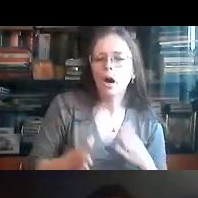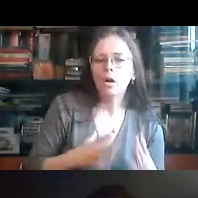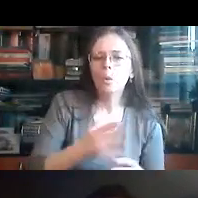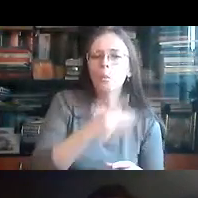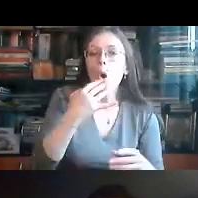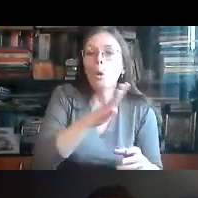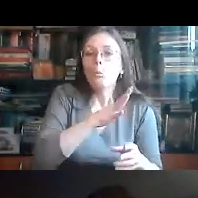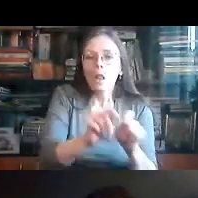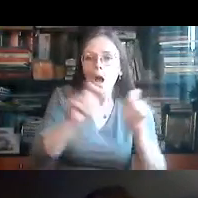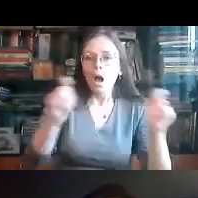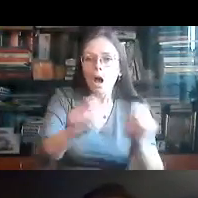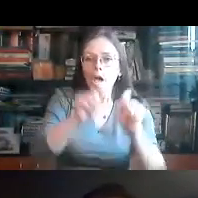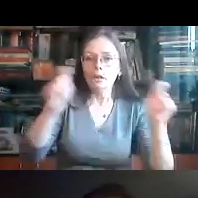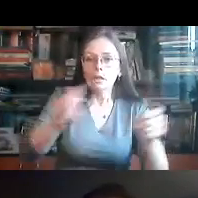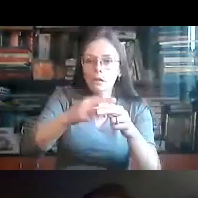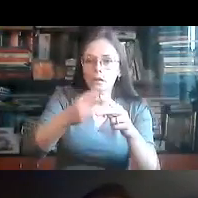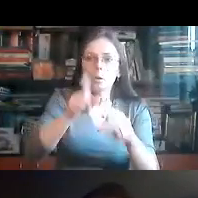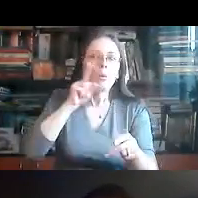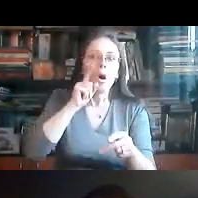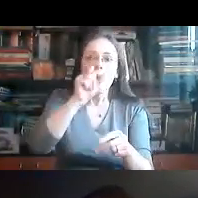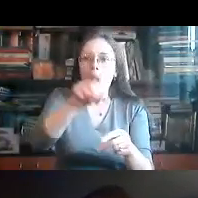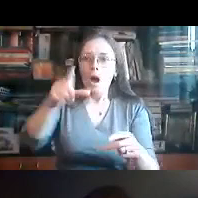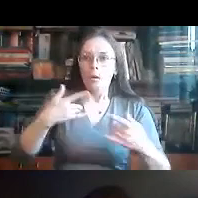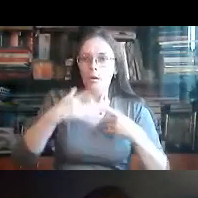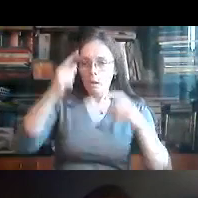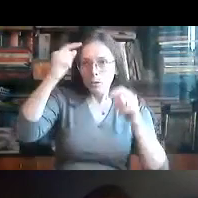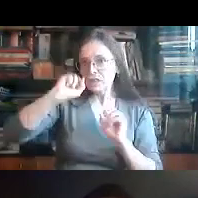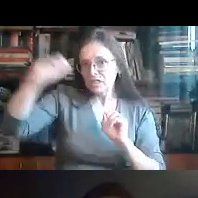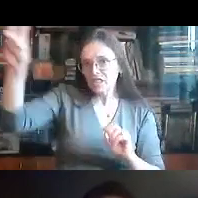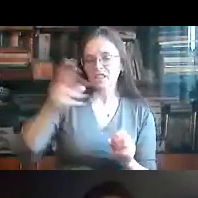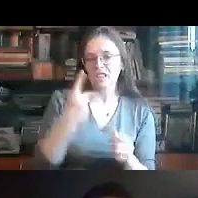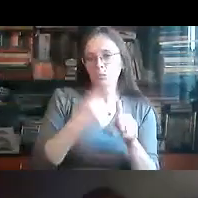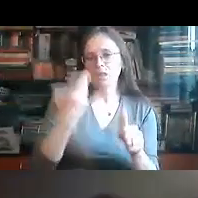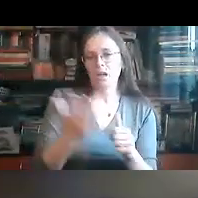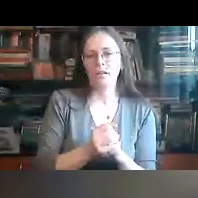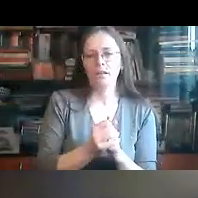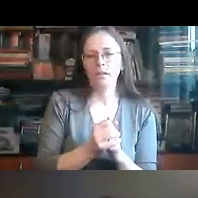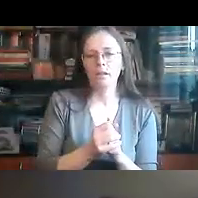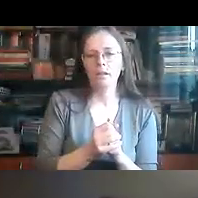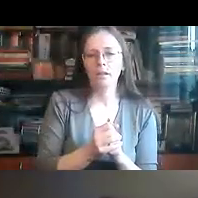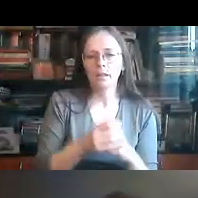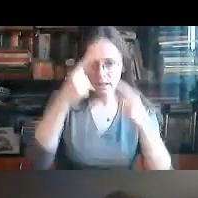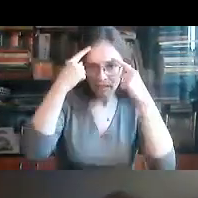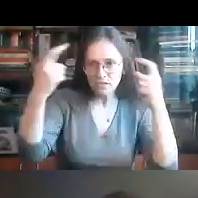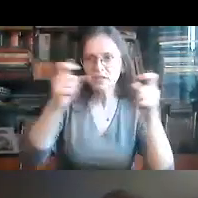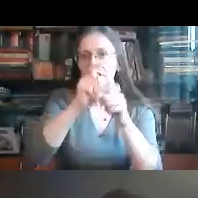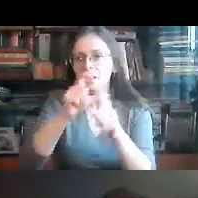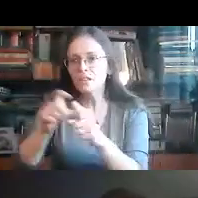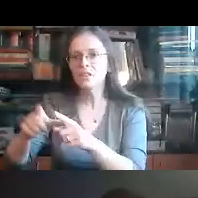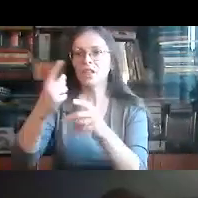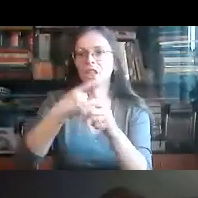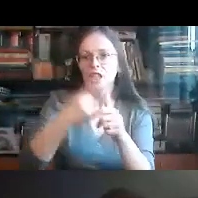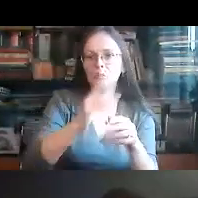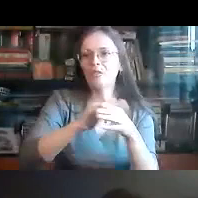К чему я это говорю? Я думаю, что эта ситуация пандемии позволит, может быть, в основном молодым, но, может быть, и среднее